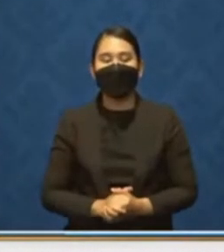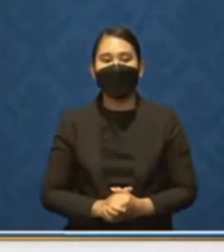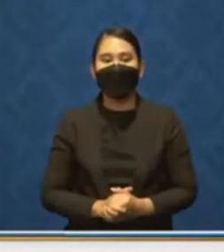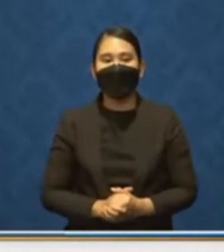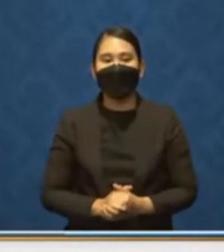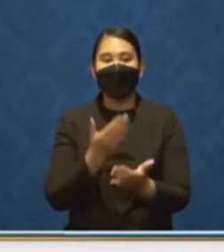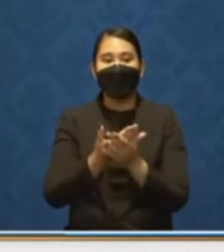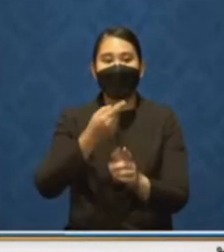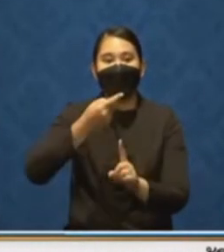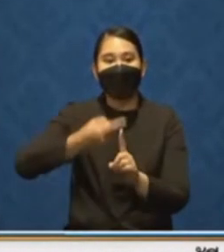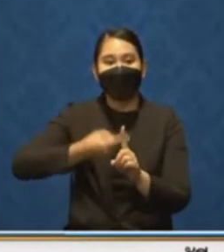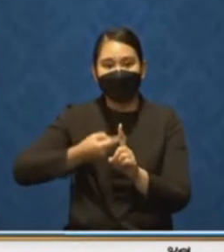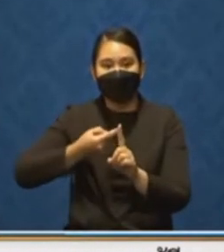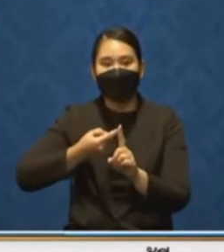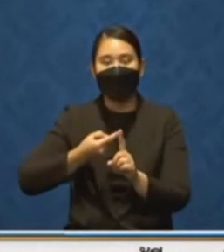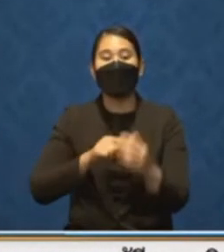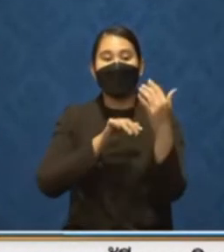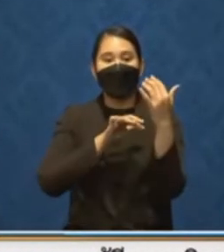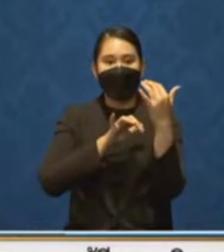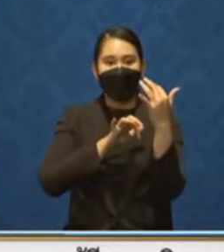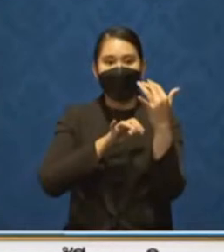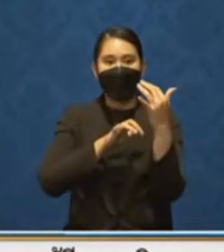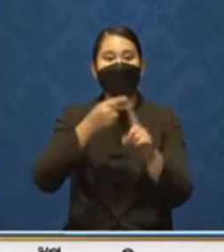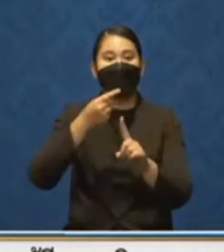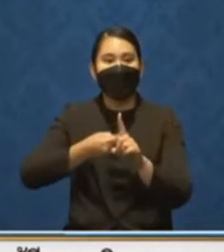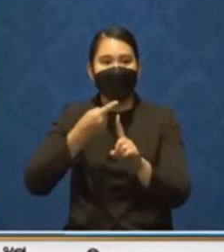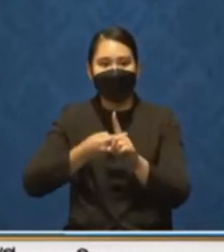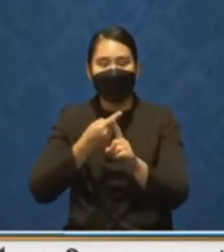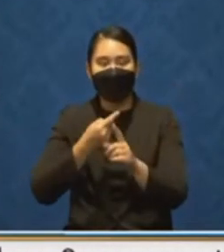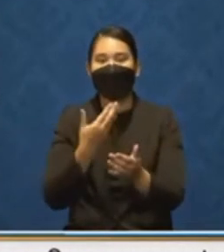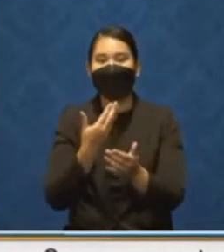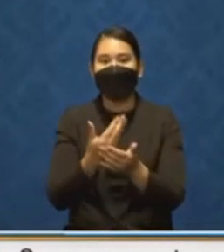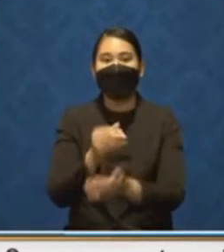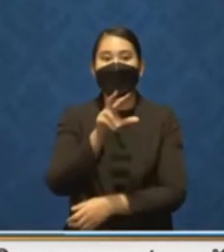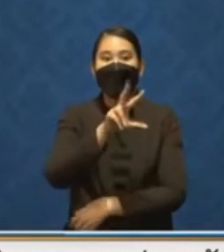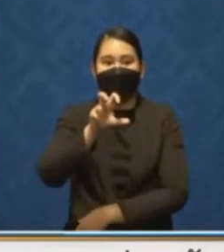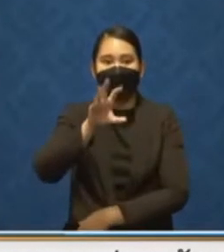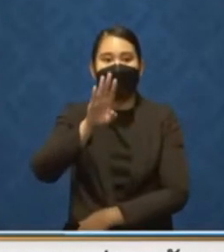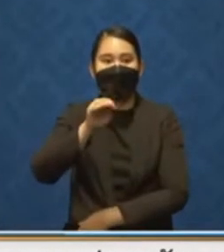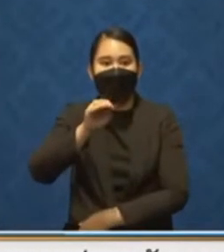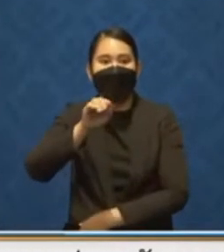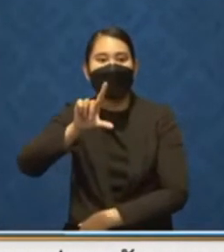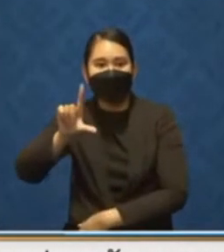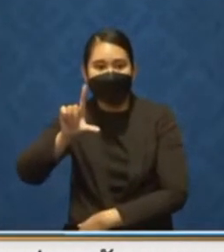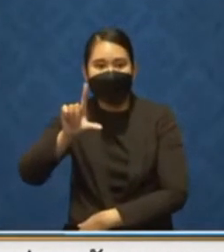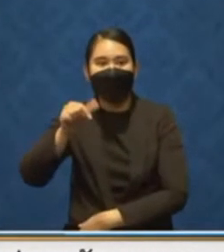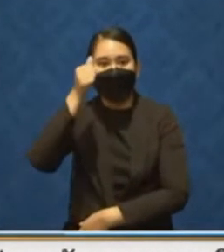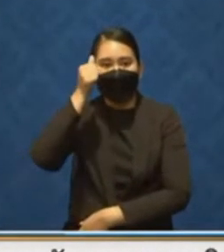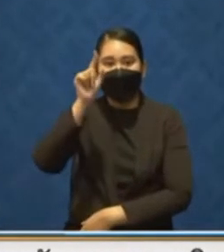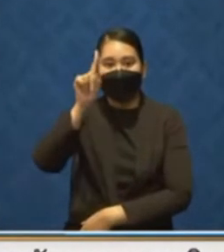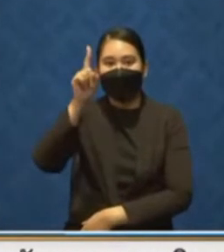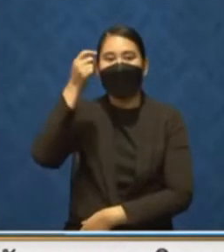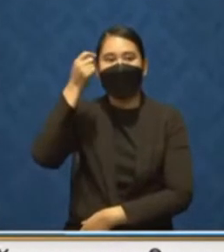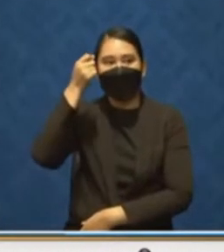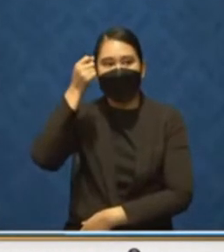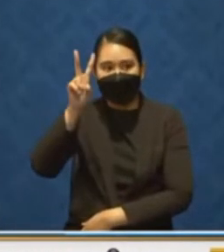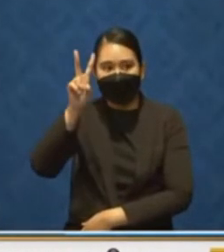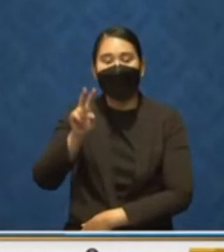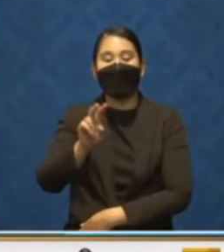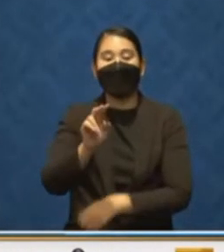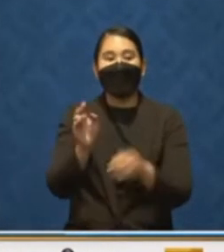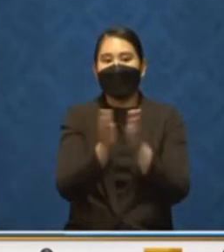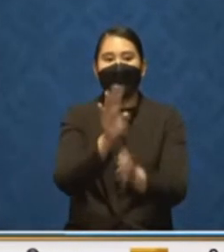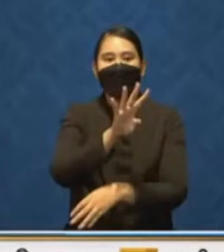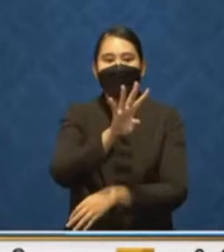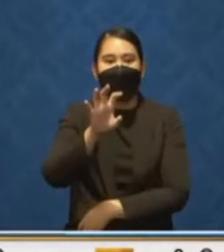ให้เช่าเครื่องคอมพิวเตอร์ชำระค่าเช่าเครื่อง 340ล้านถ้ารวม 1วัน 2,0004 500ล้านบาททำไม